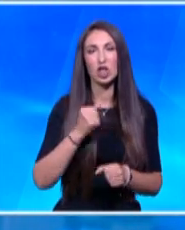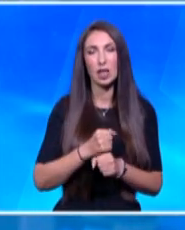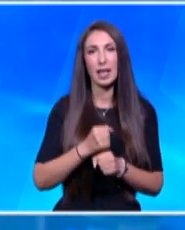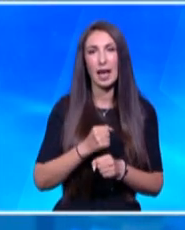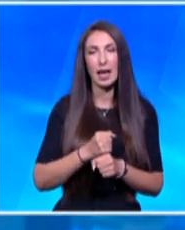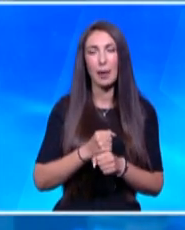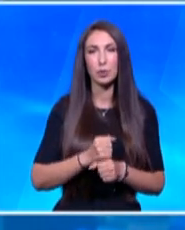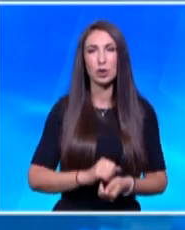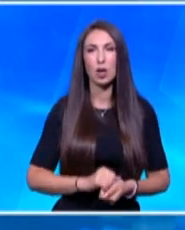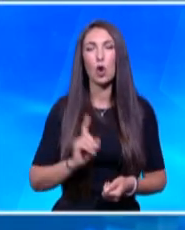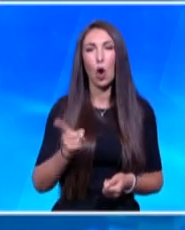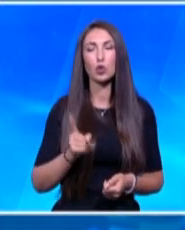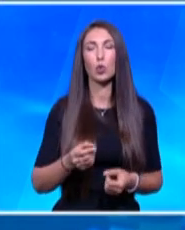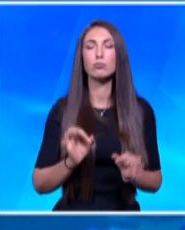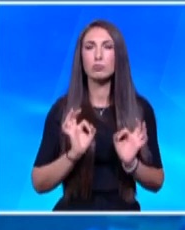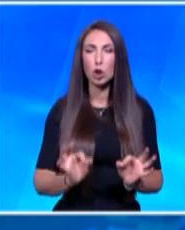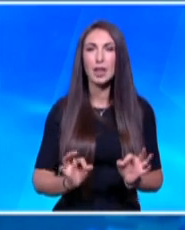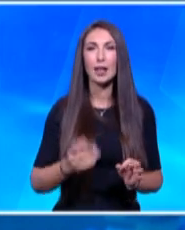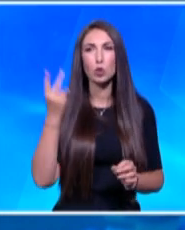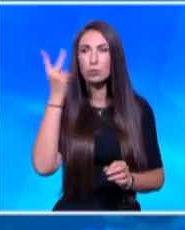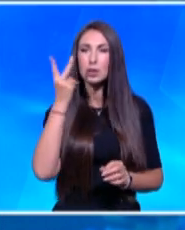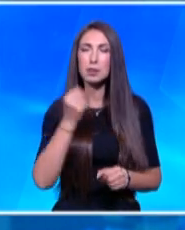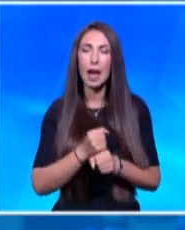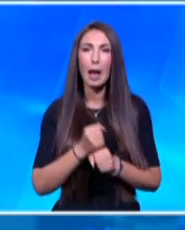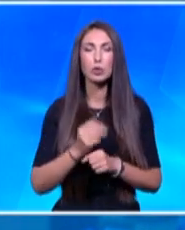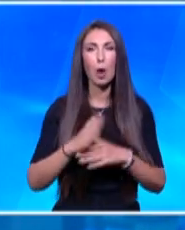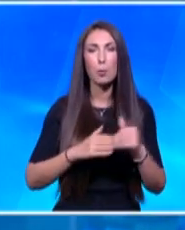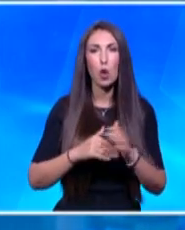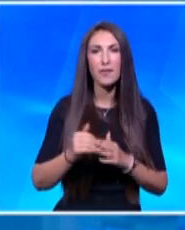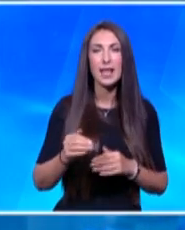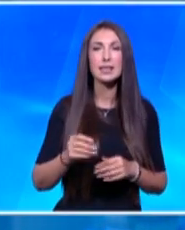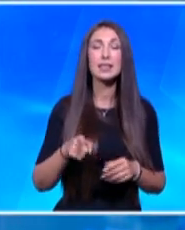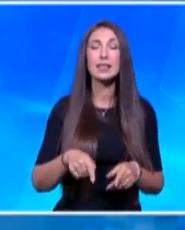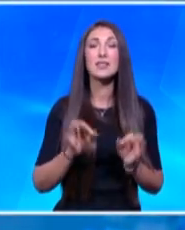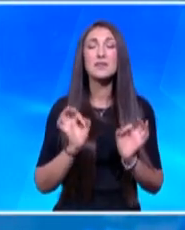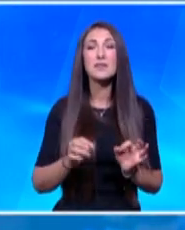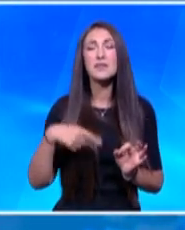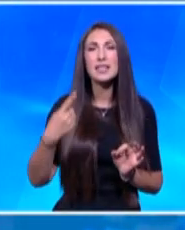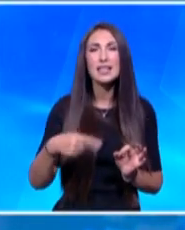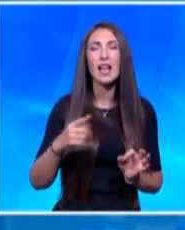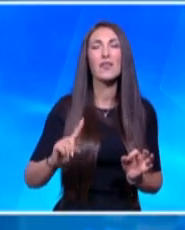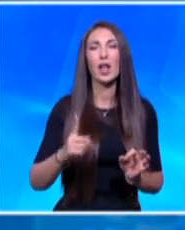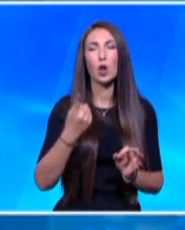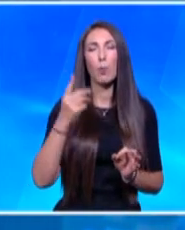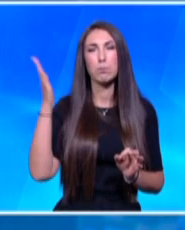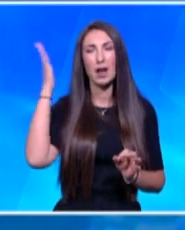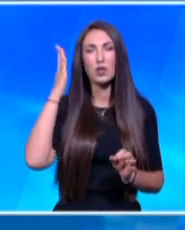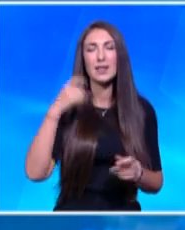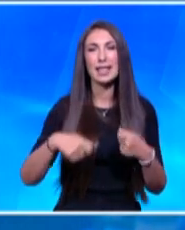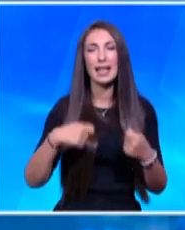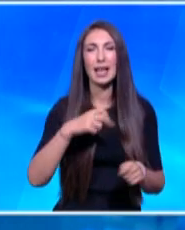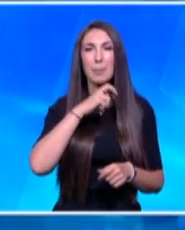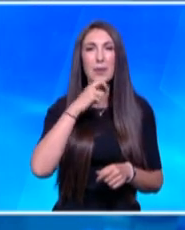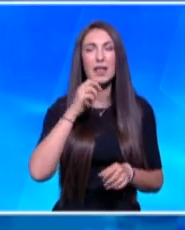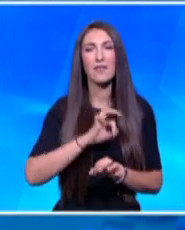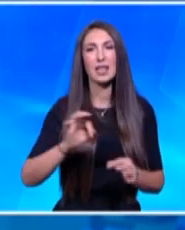работи, който е достатъчно компетентен и от професията, и всеки във всяко едно правителство секретара на МВР винаги